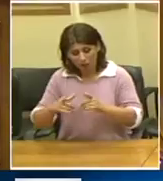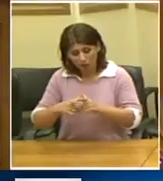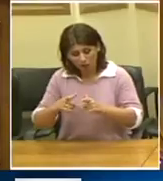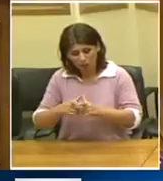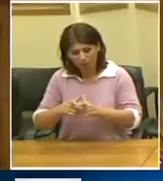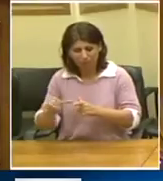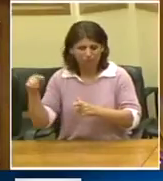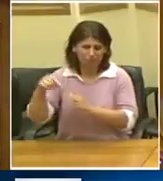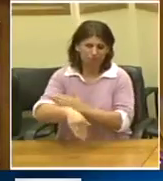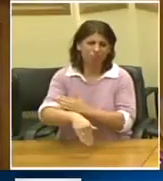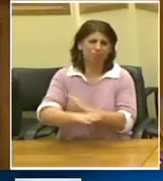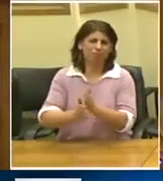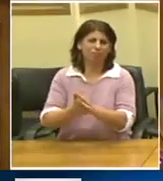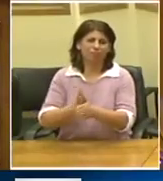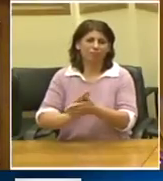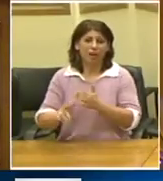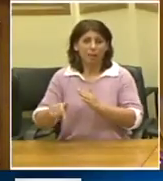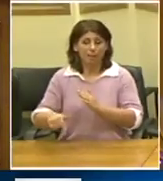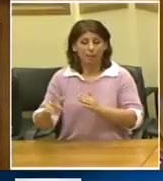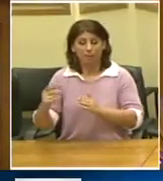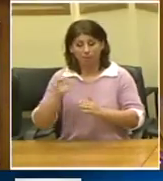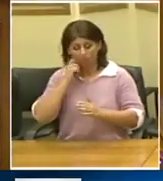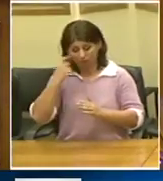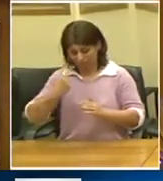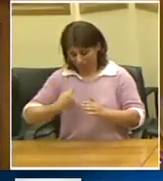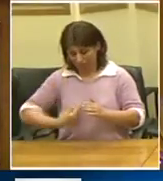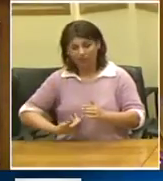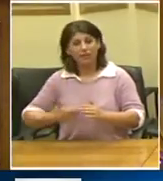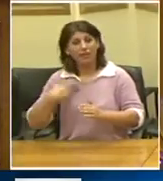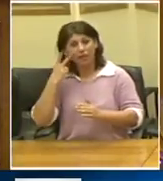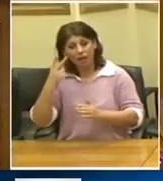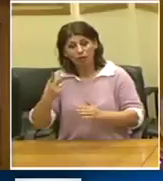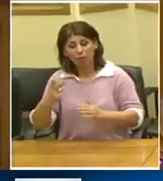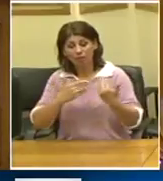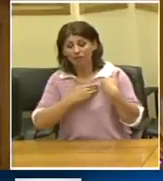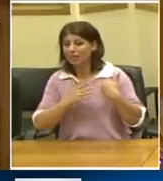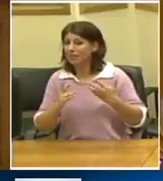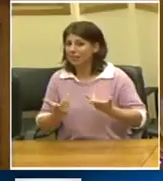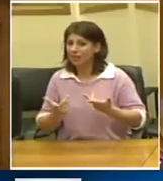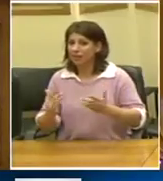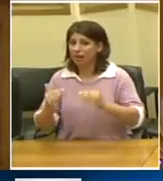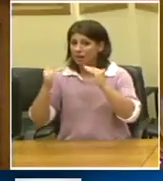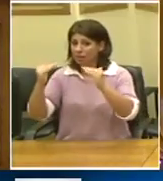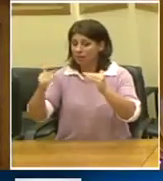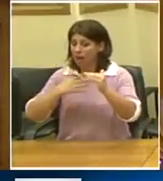στο χείλος του γκρεμού. Ας κάνουμε όλη την αναγκαία αυτοκριτική και ας αναλογιστούμε ποιες είναι οι ευθύνες μας. Και πιστέψτε με, είναι ύψιστο το πατριωτικό